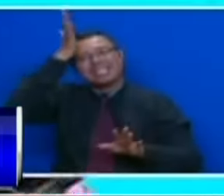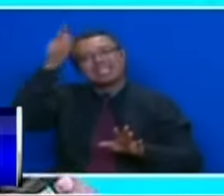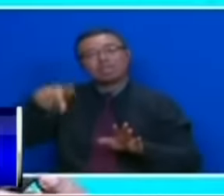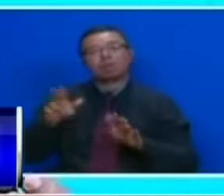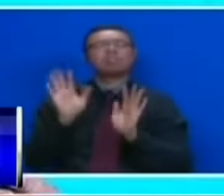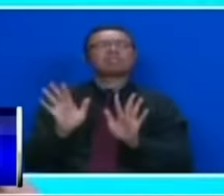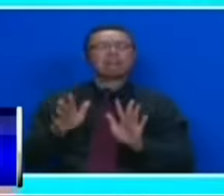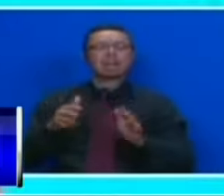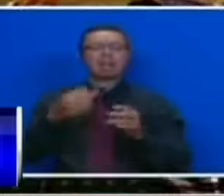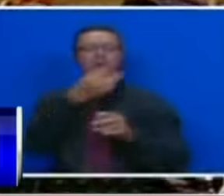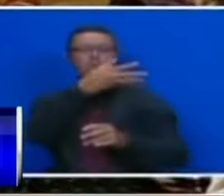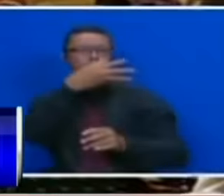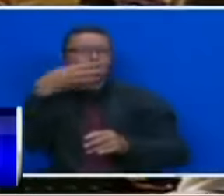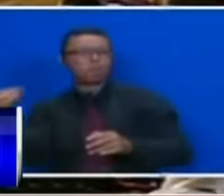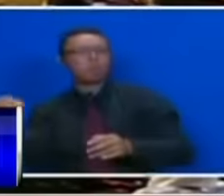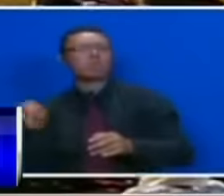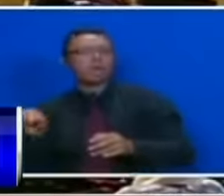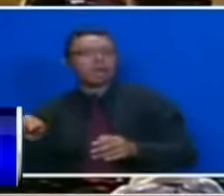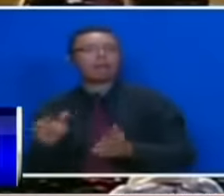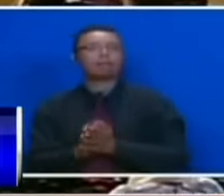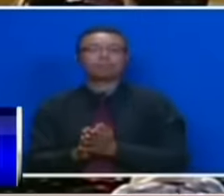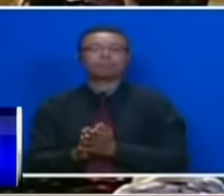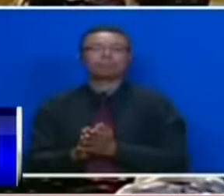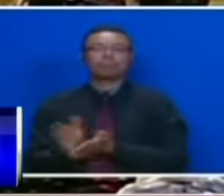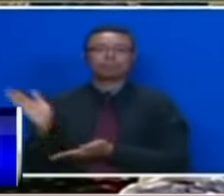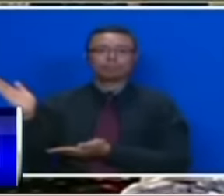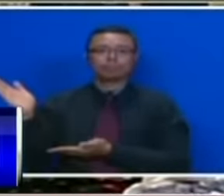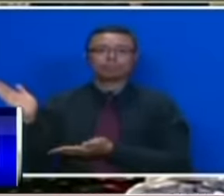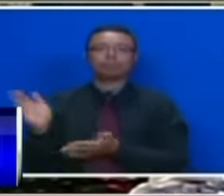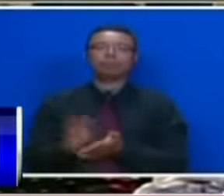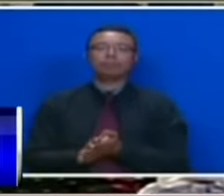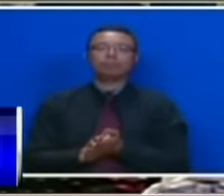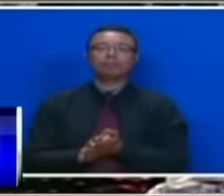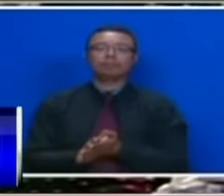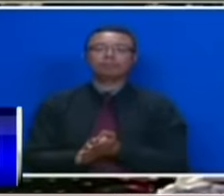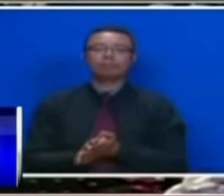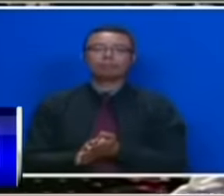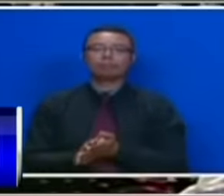ini? Pertanyaan dijawab dalam waktu 1,5 menit.